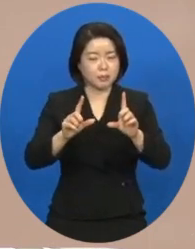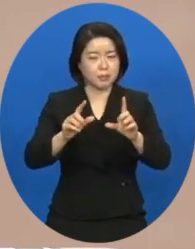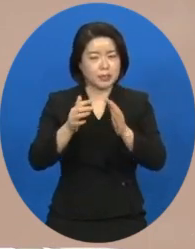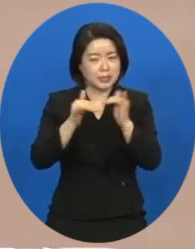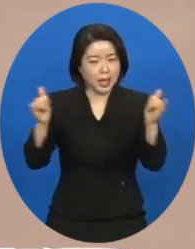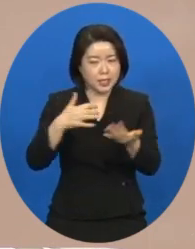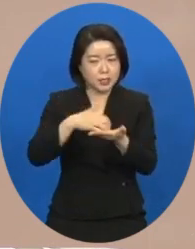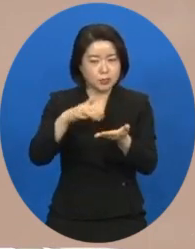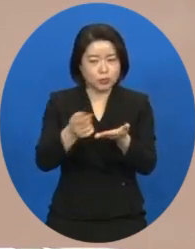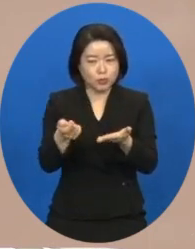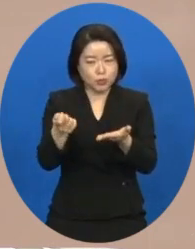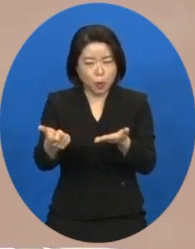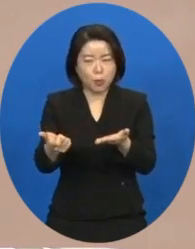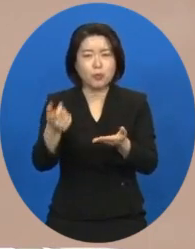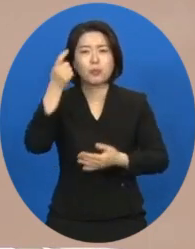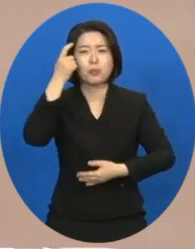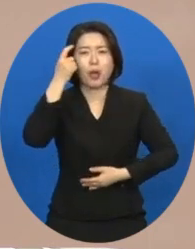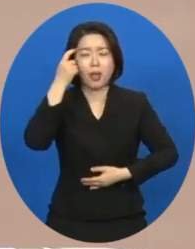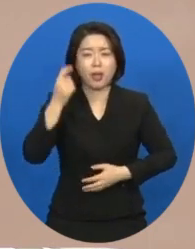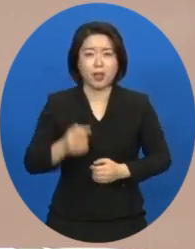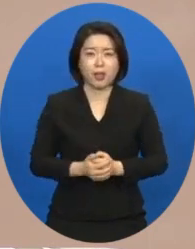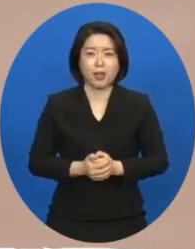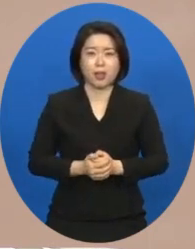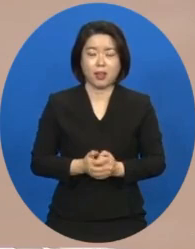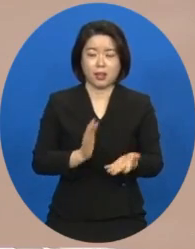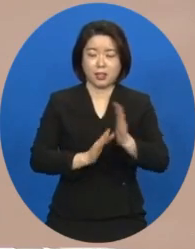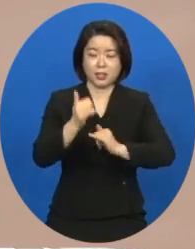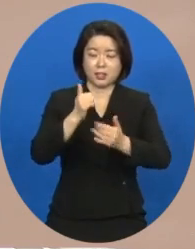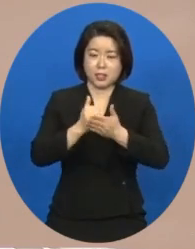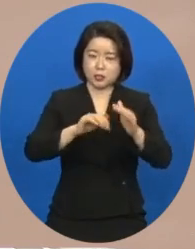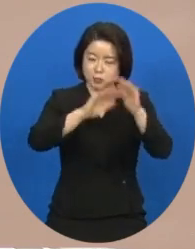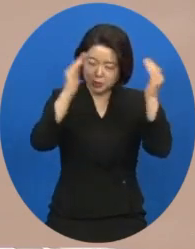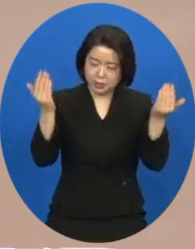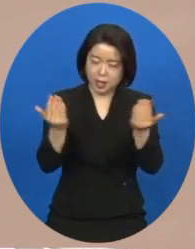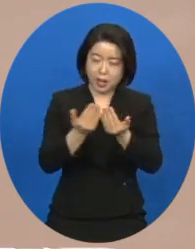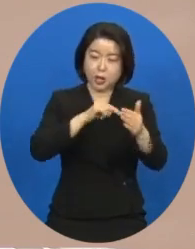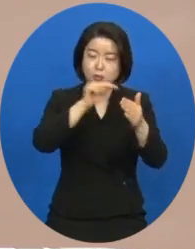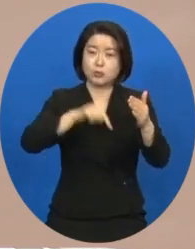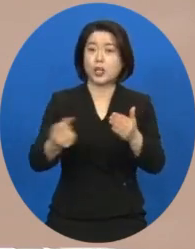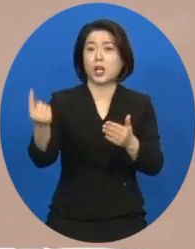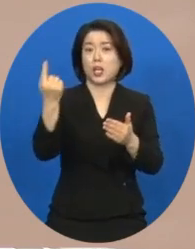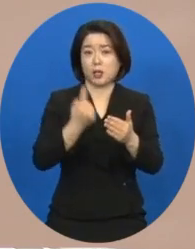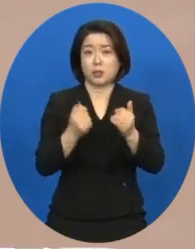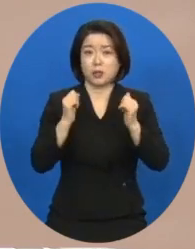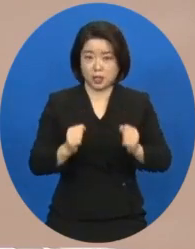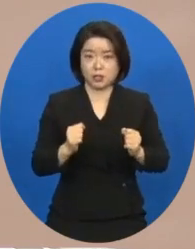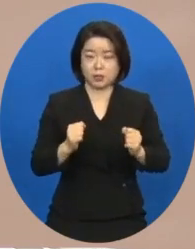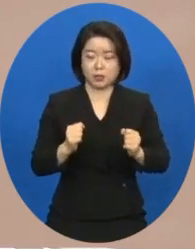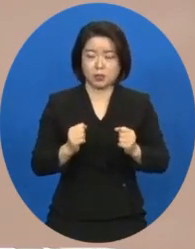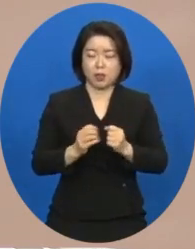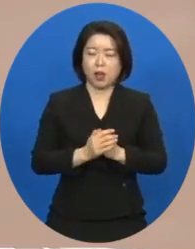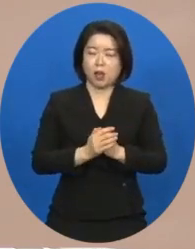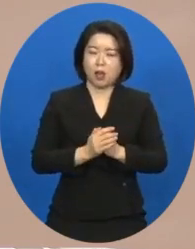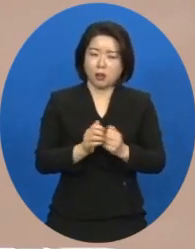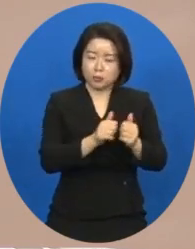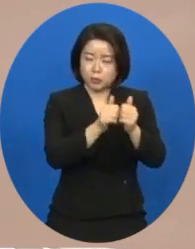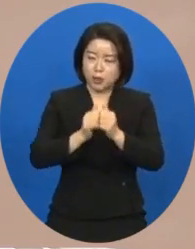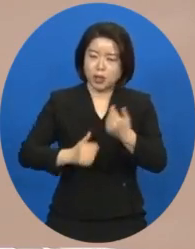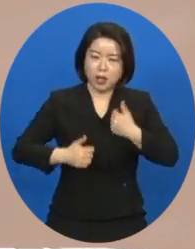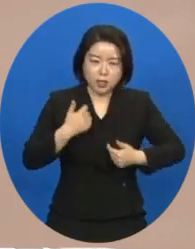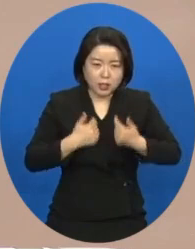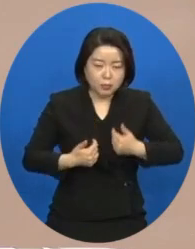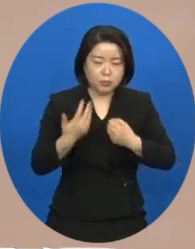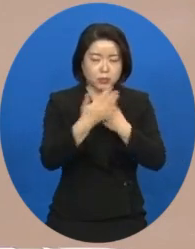뭘까요? 예수님이 다 우리 안에 계신데 주님과 동행하는 기쁨과 은혜를 누리는